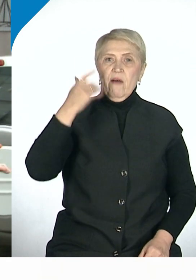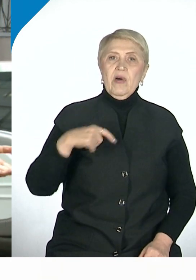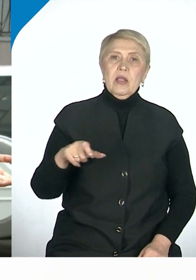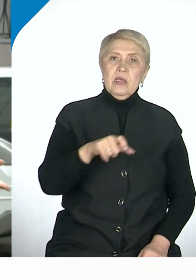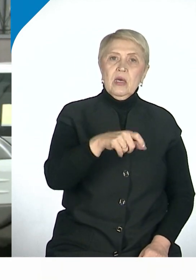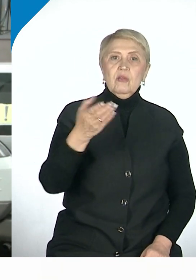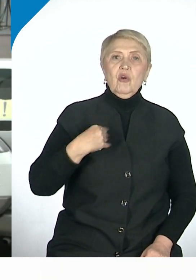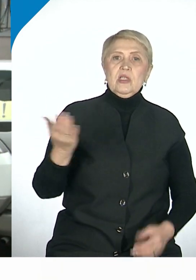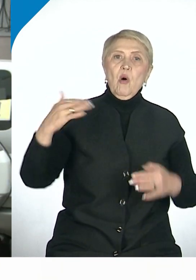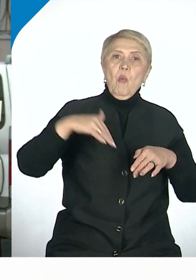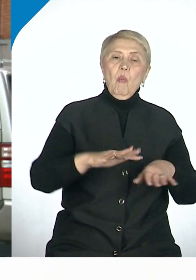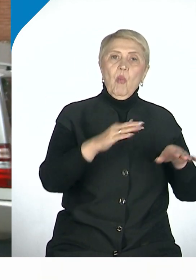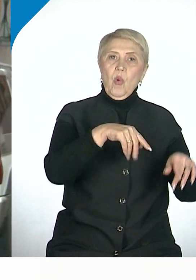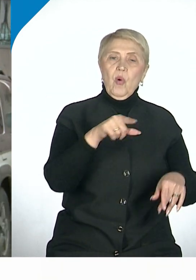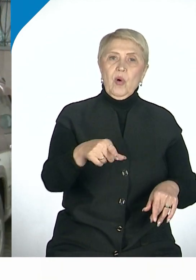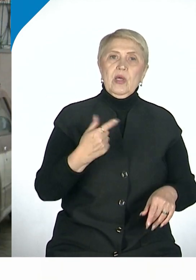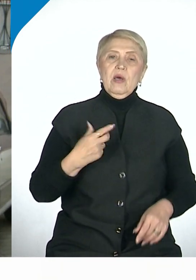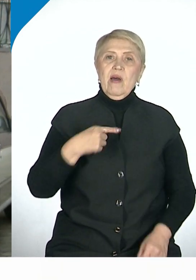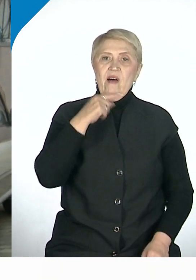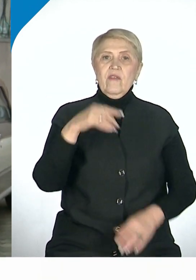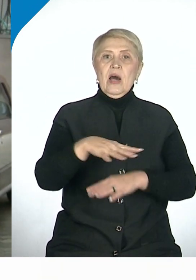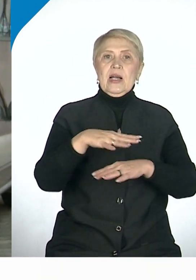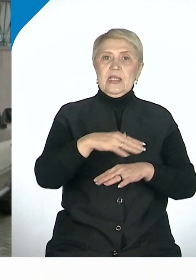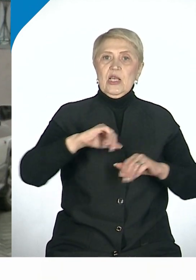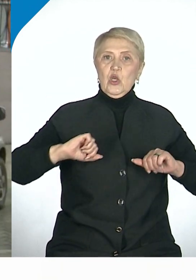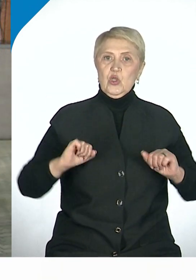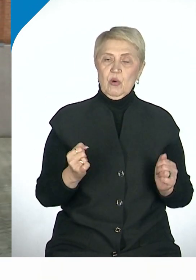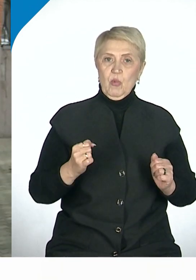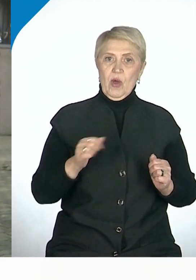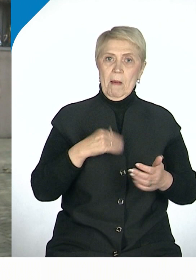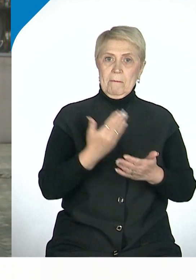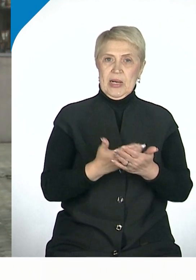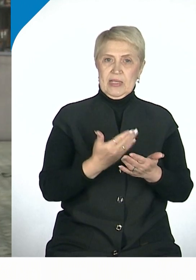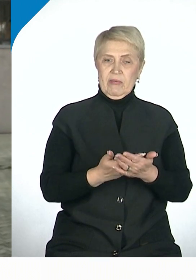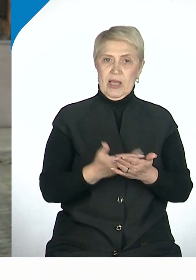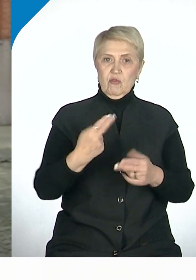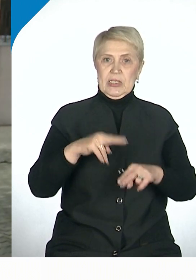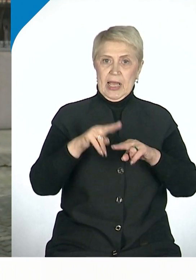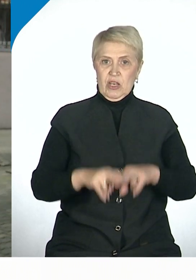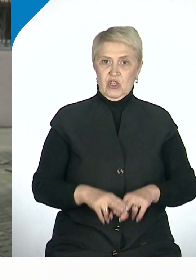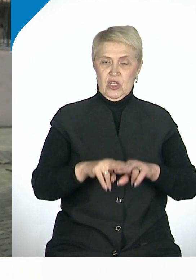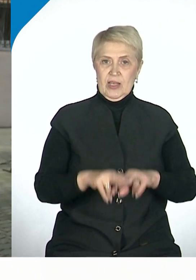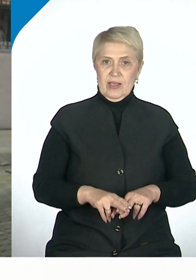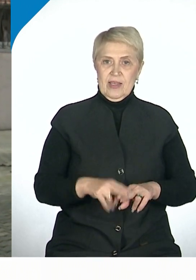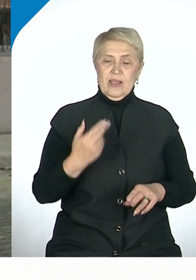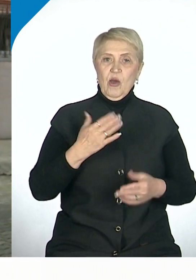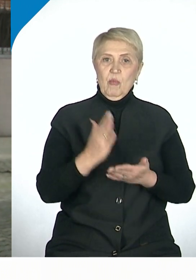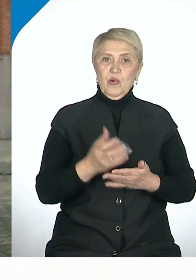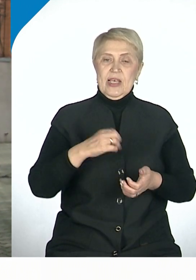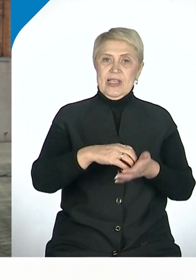в России зимой, да. Мы представляем, крещение у нас, знаете, когда? 19